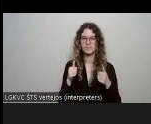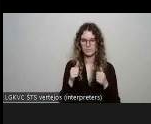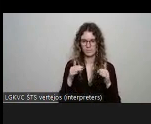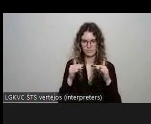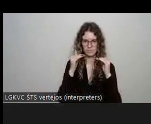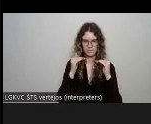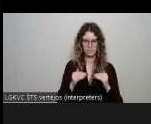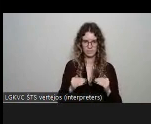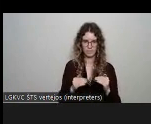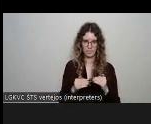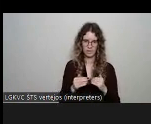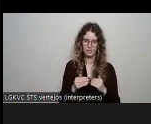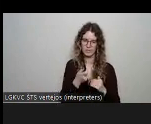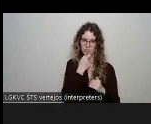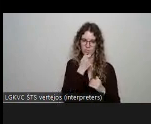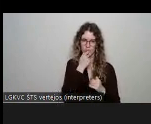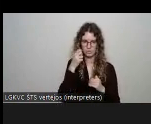dar kelias skaidres.